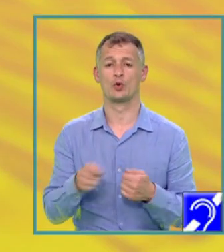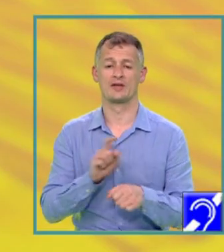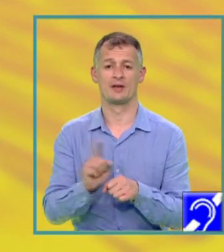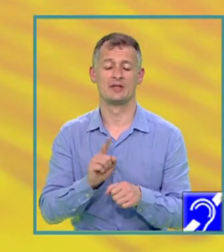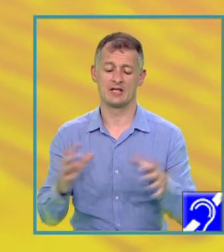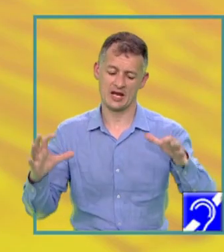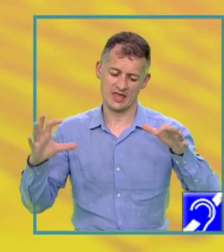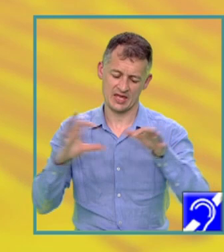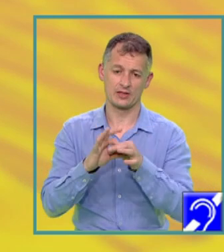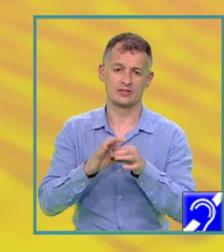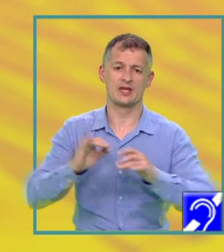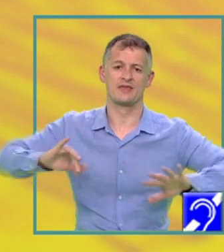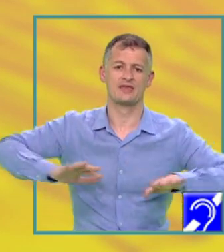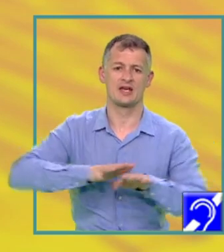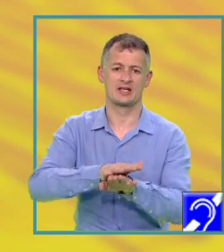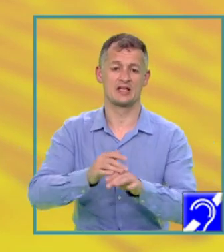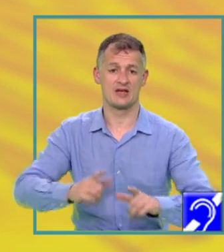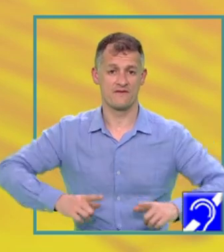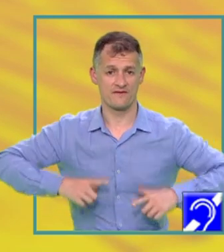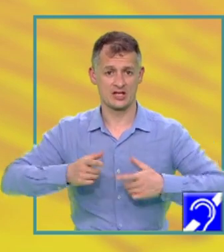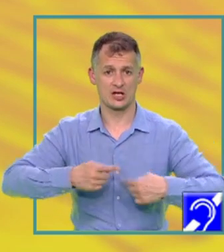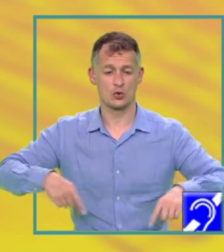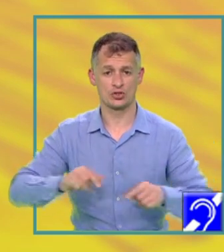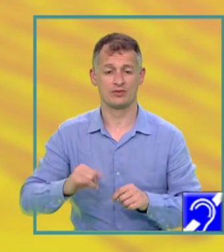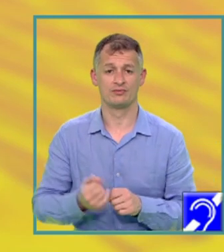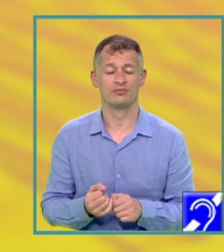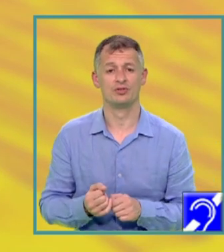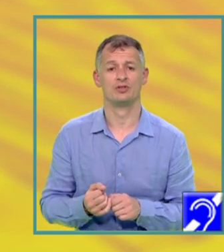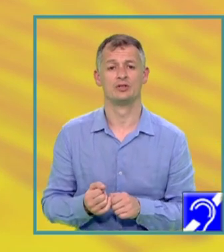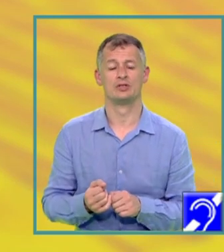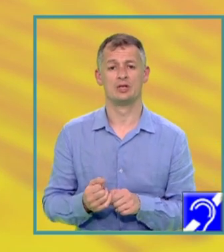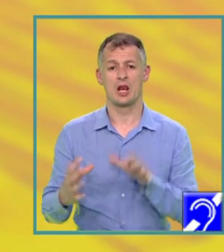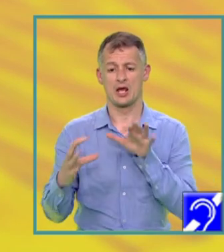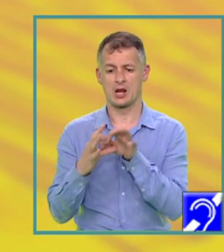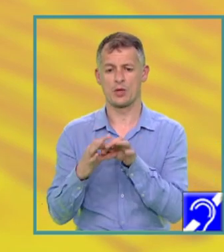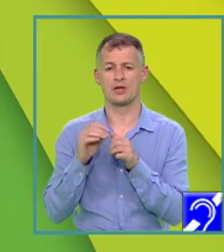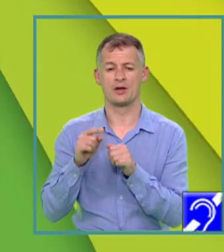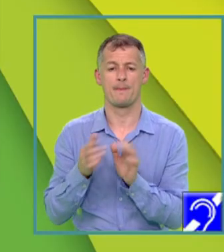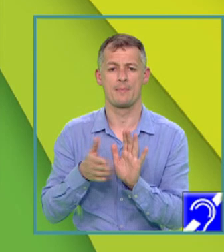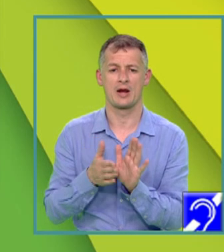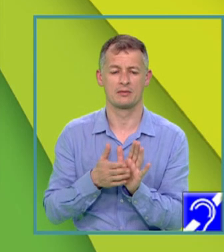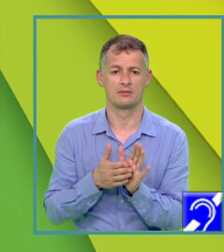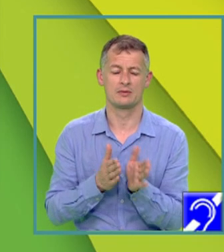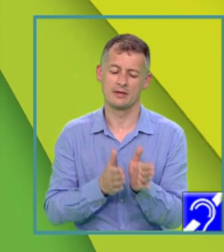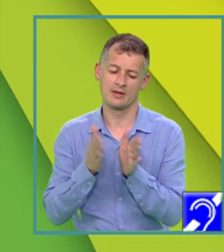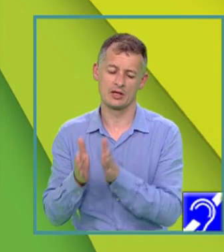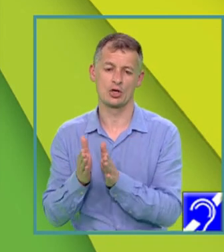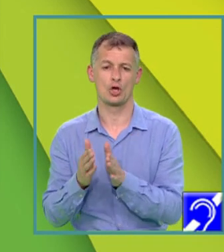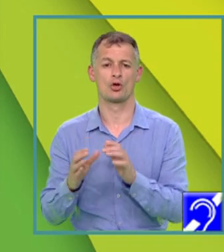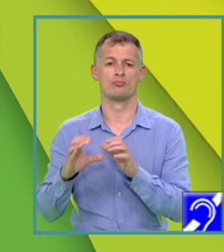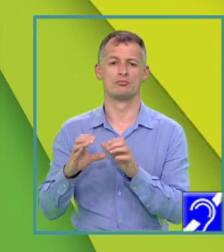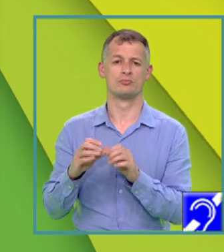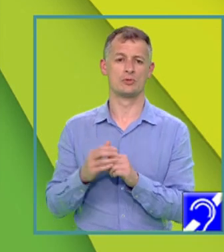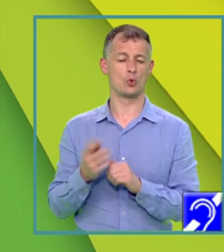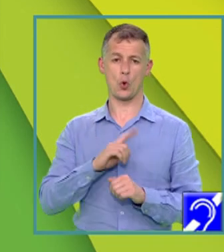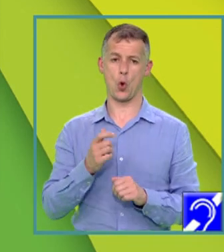interdependență, sunt integrate în viața noastră socială și le raportăm la partea de intercondiționare. Nu confundăm